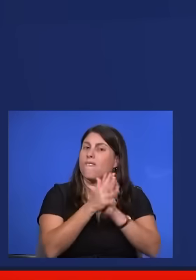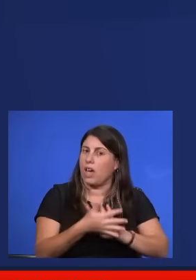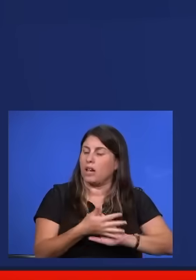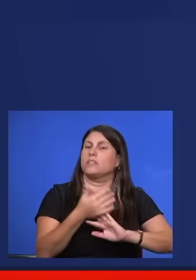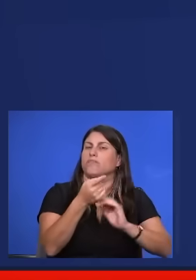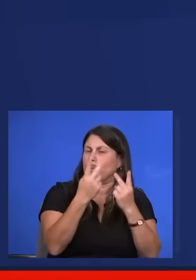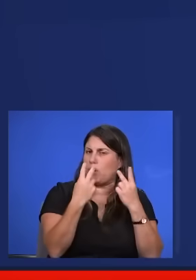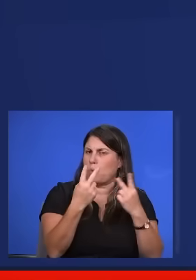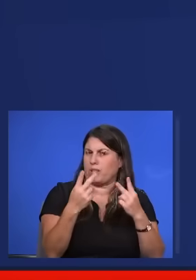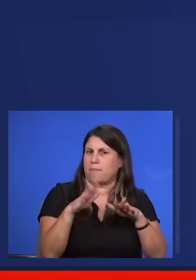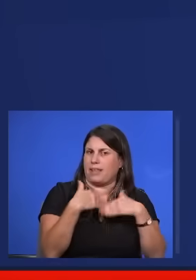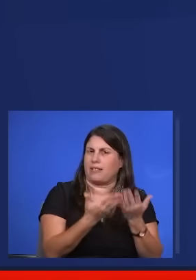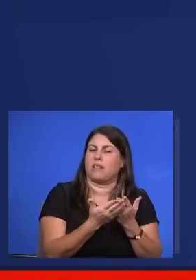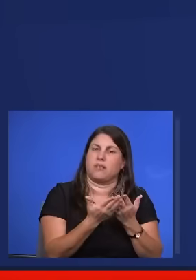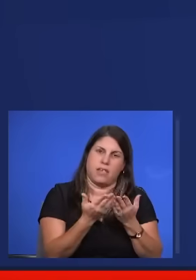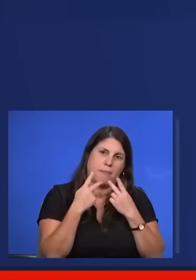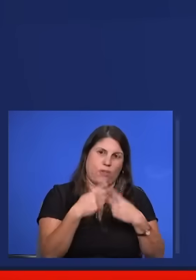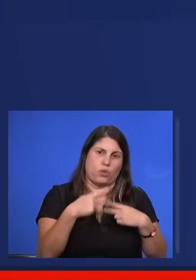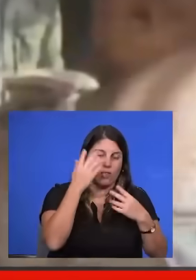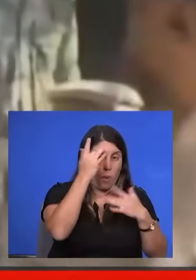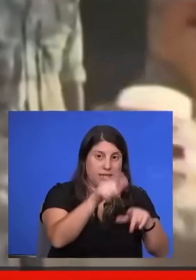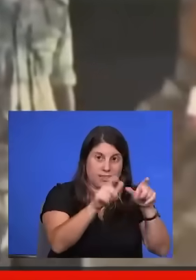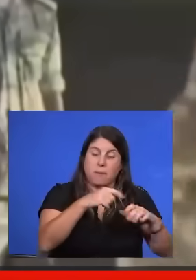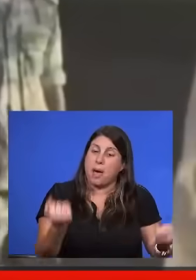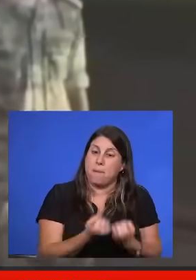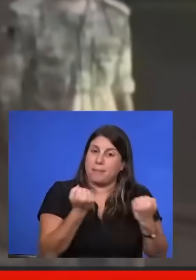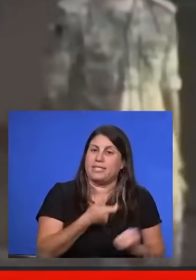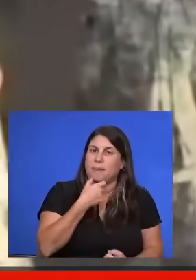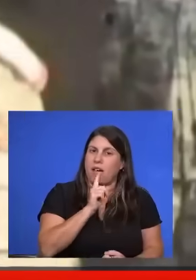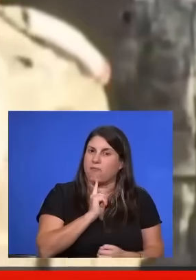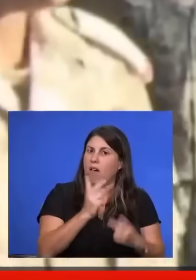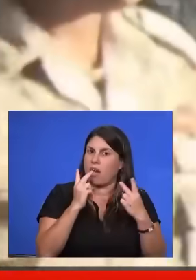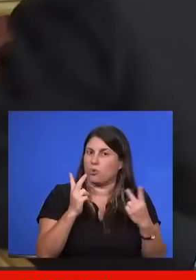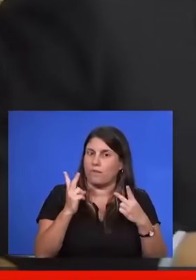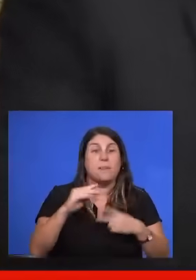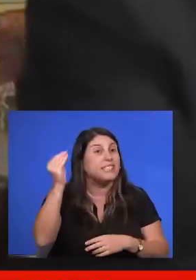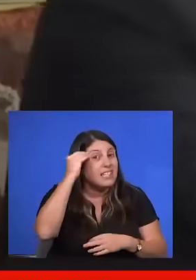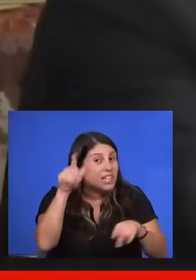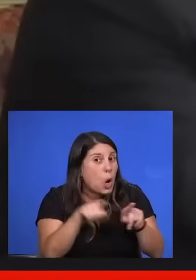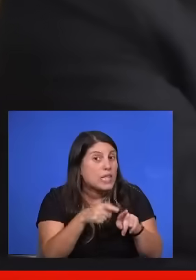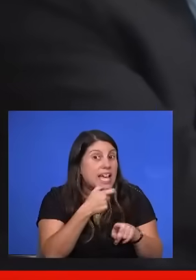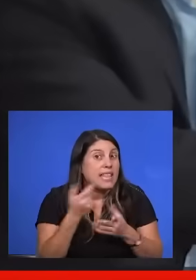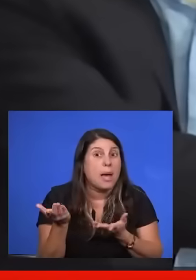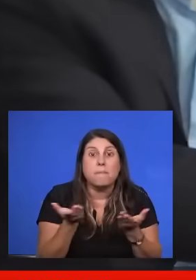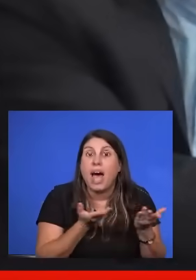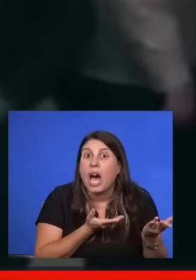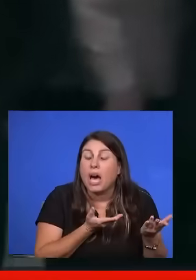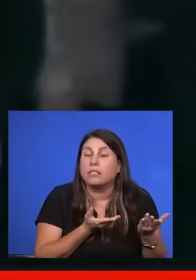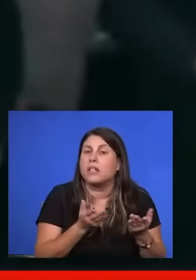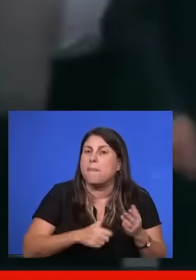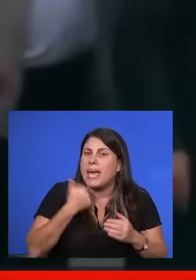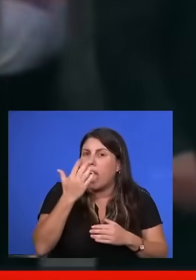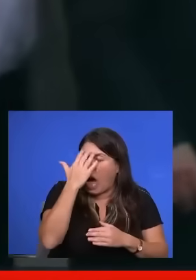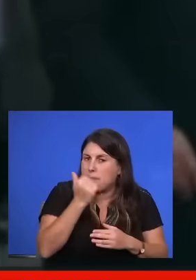המאמצים הדיפלומטיים של קטר הם חיוניים בשלב זה. נזכיר, זו אותה קטר שמארחת בשטחה את בכירי חמאס, אסמאעיל הנייה וחלד